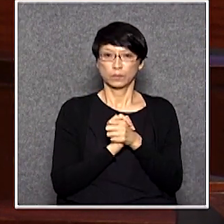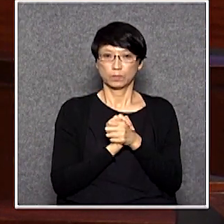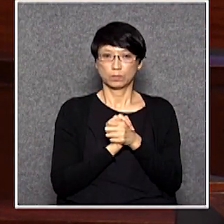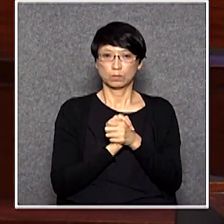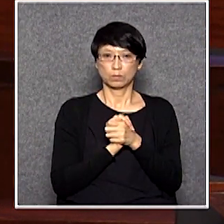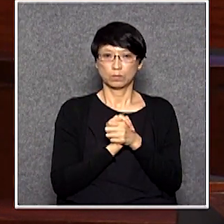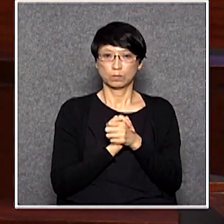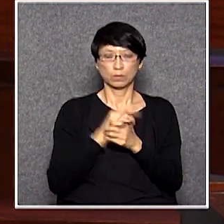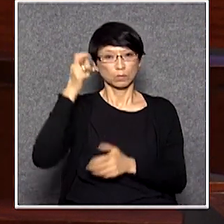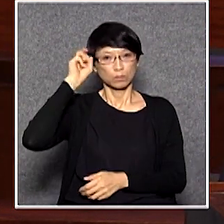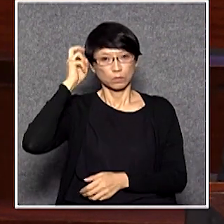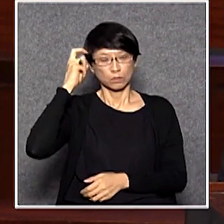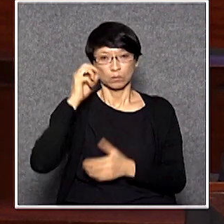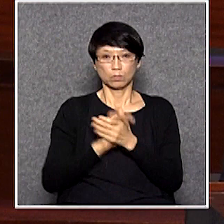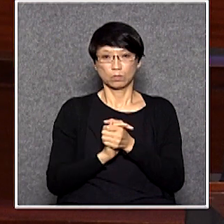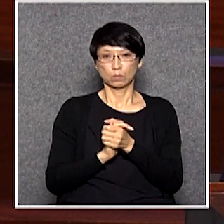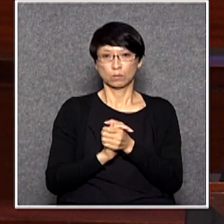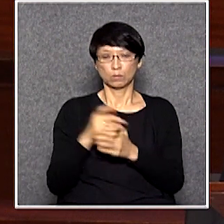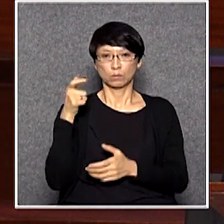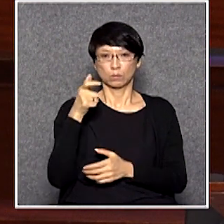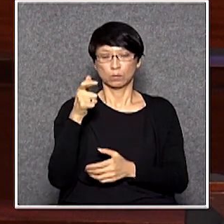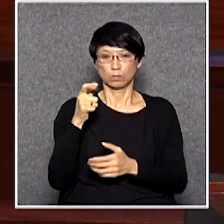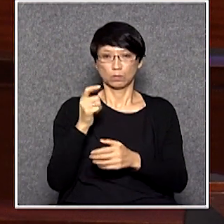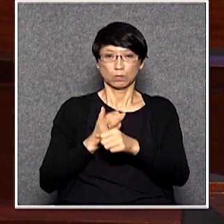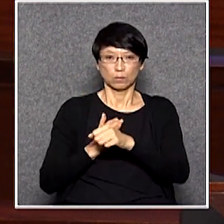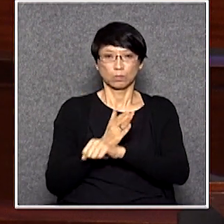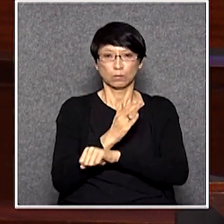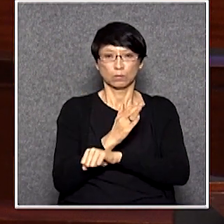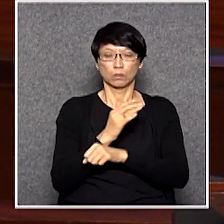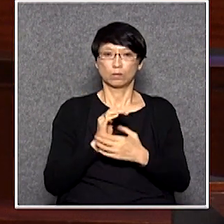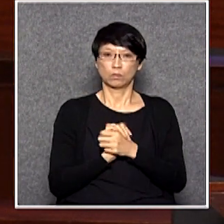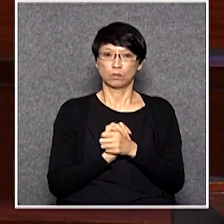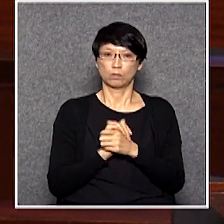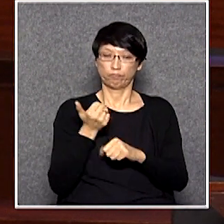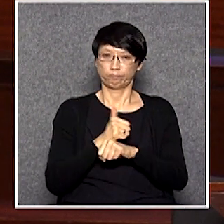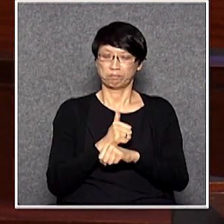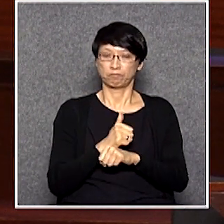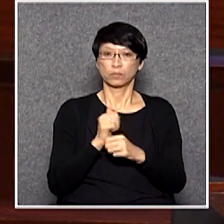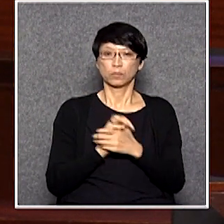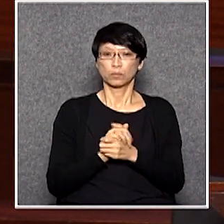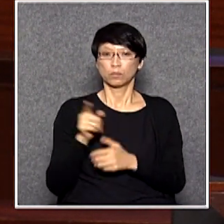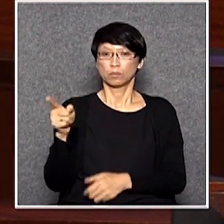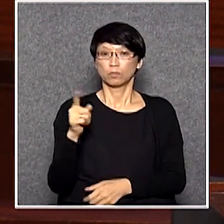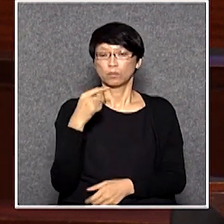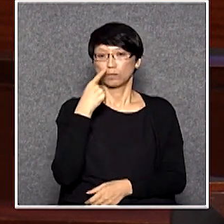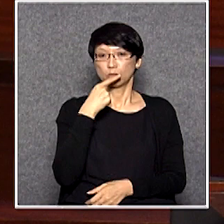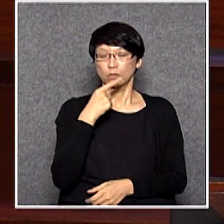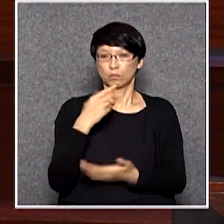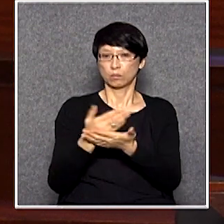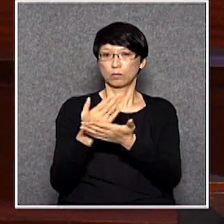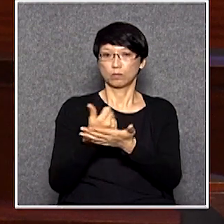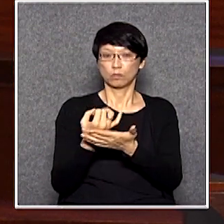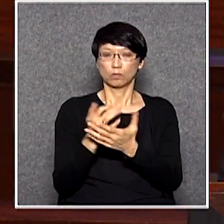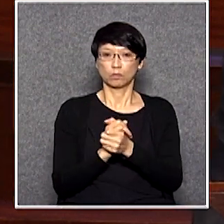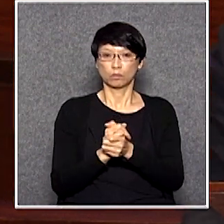就要估啦，那會超支的喔，主席。哦，他說評估過了，大約增